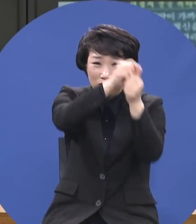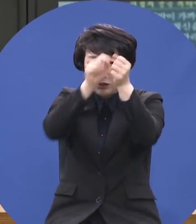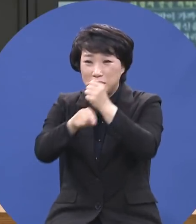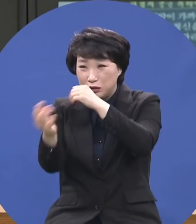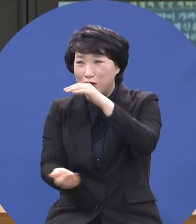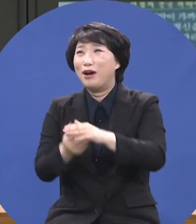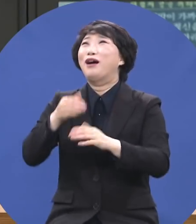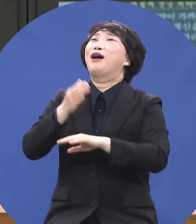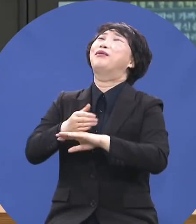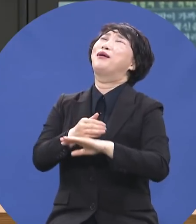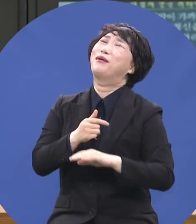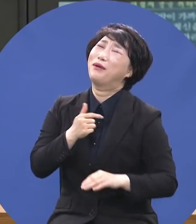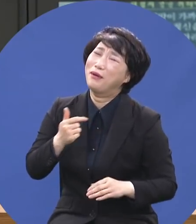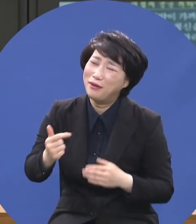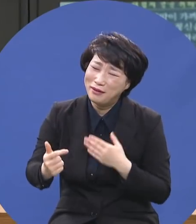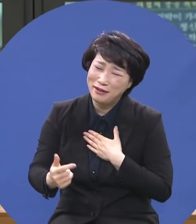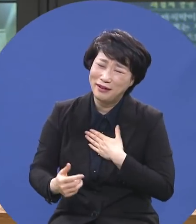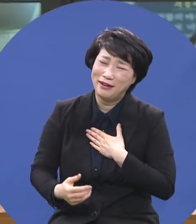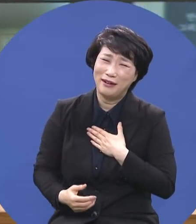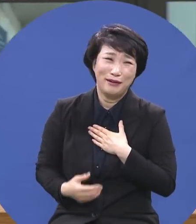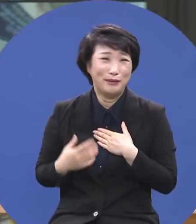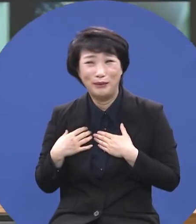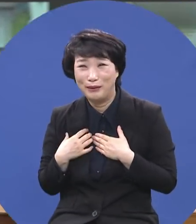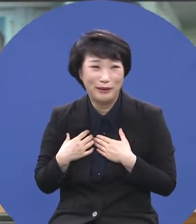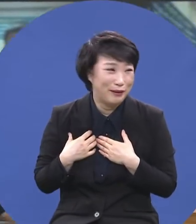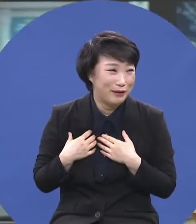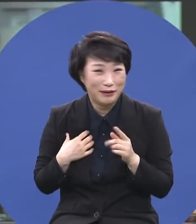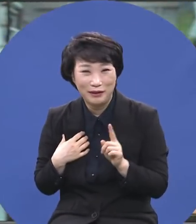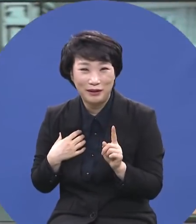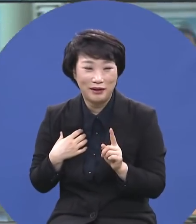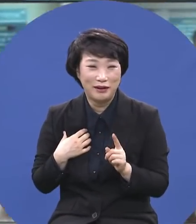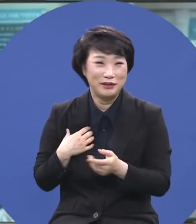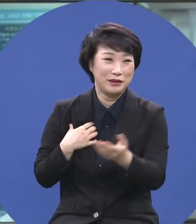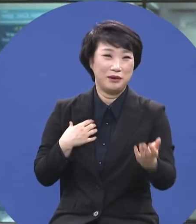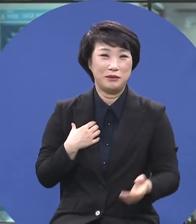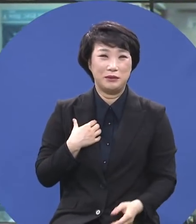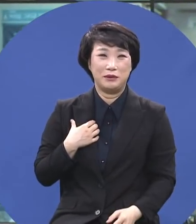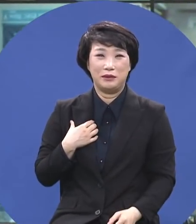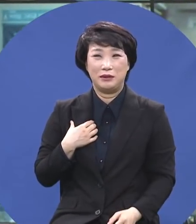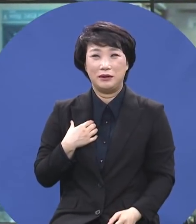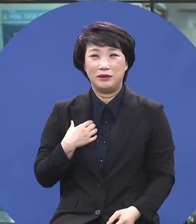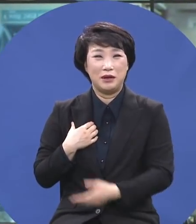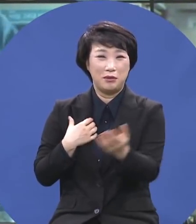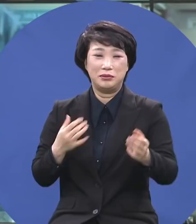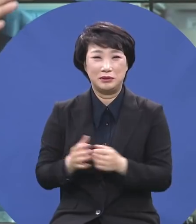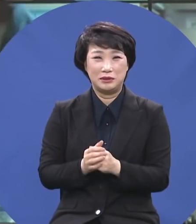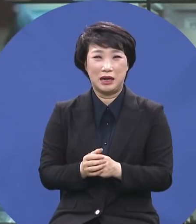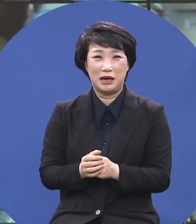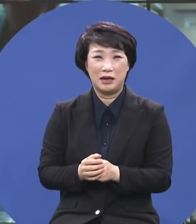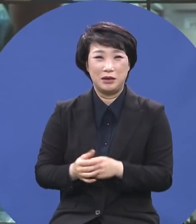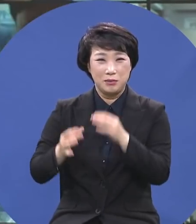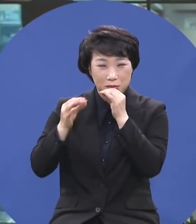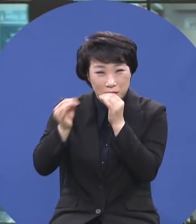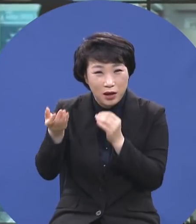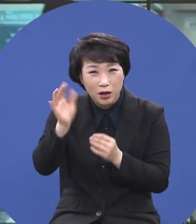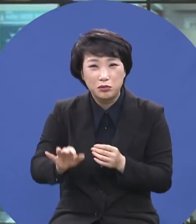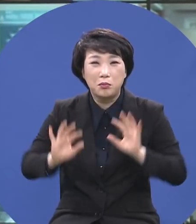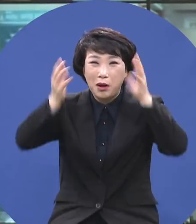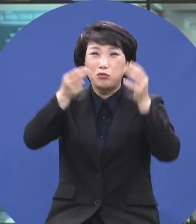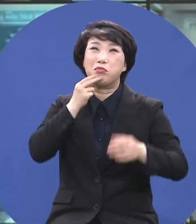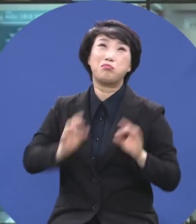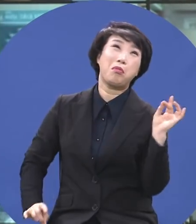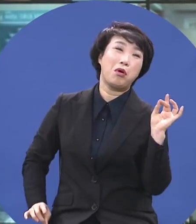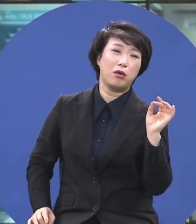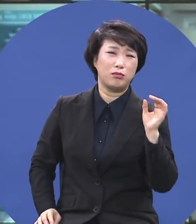너무 감사하니까 어떻게 아무리 여러분 양반 상추라도 박수를 안 쳐.